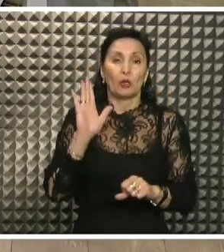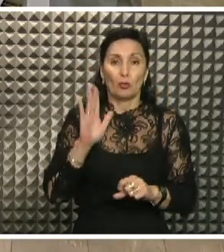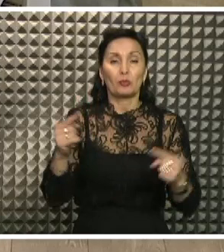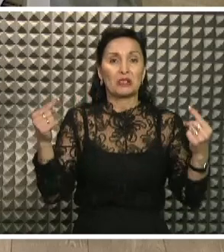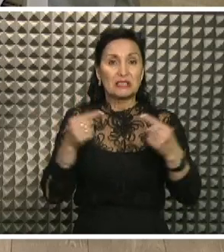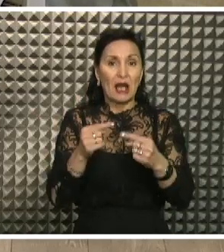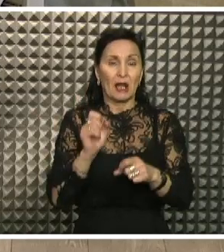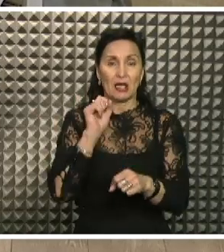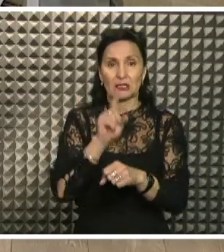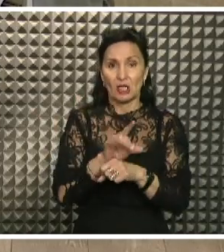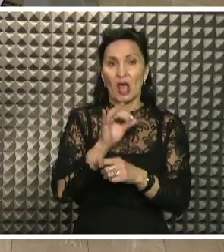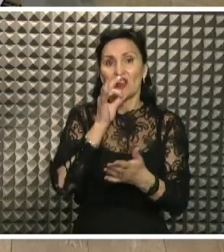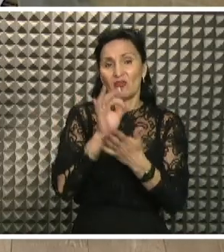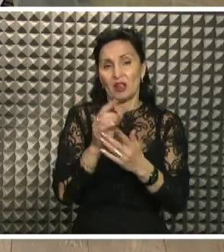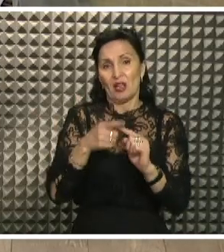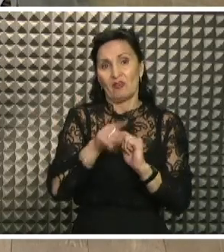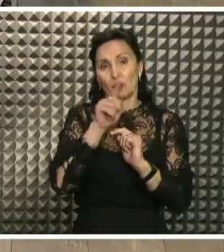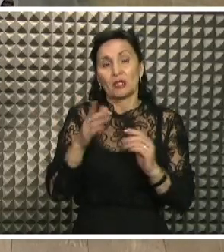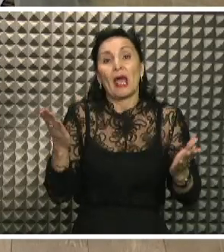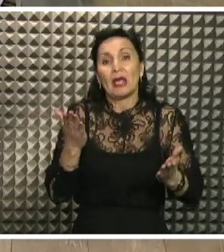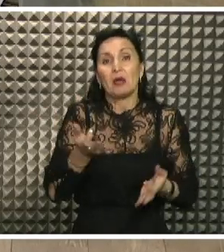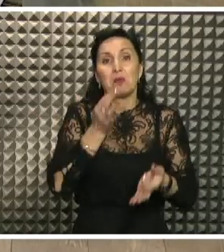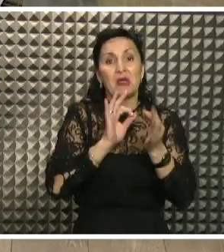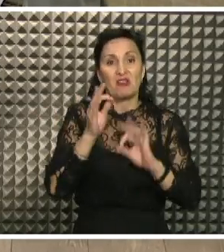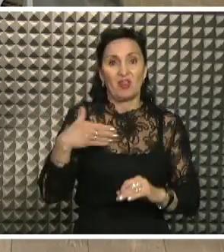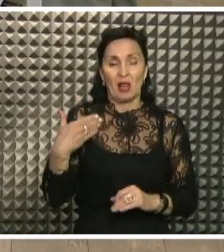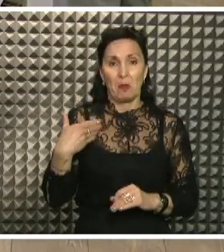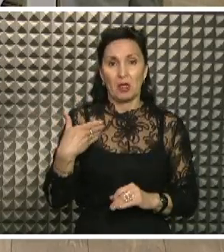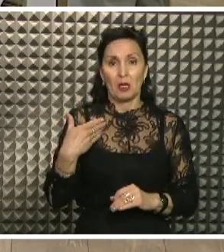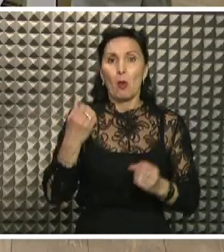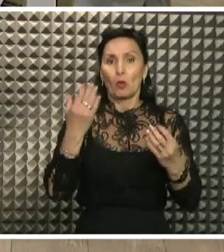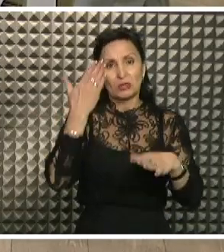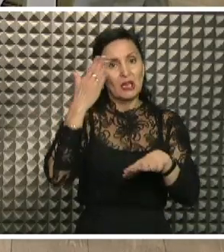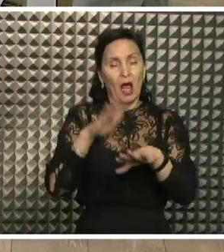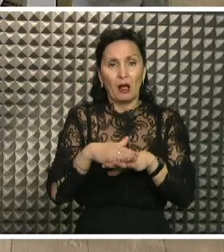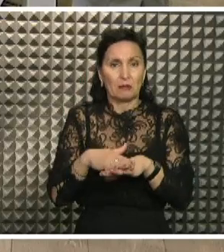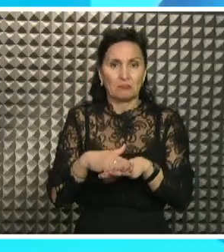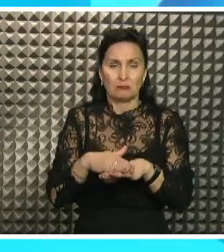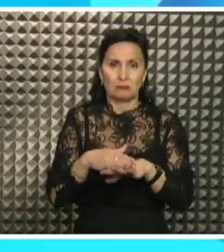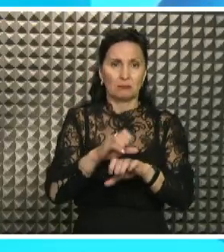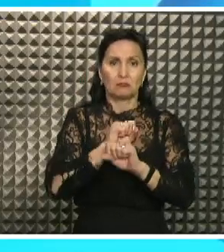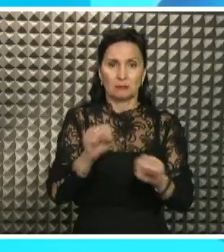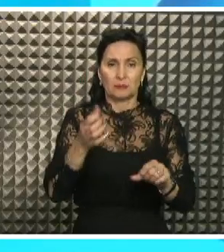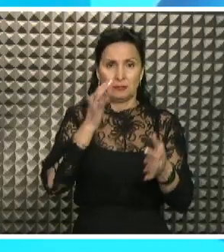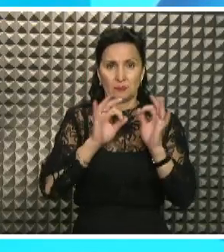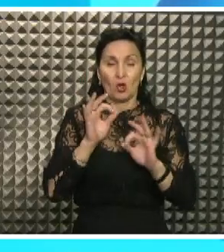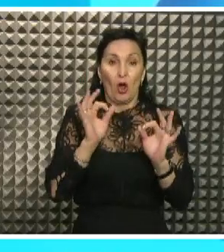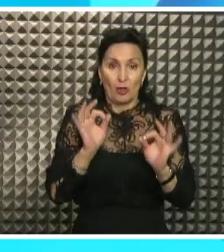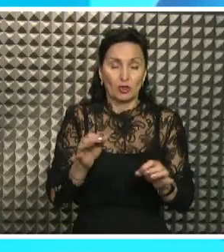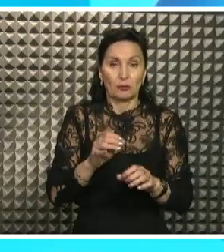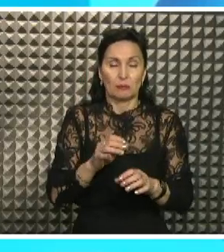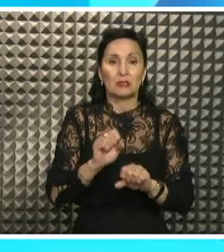прицельно назначить и ответить на этот вопрос, а какие же мне пить витамины, да? То есть просто так все равно мы еще хотим донести до наших слушателей? Нет,